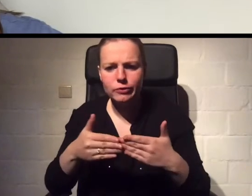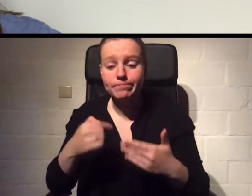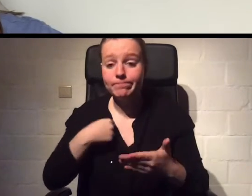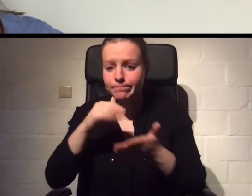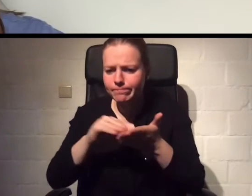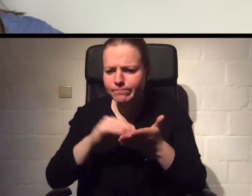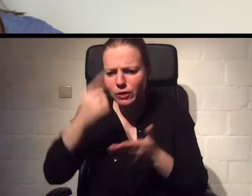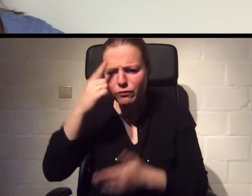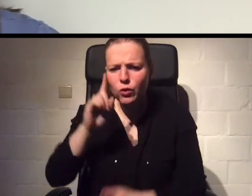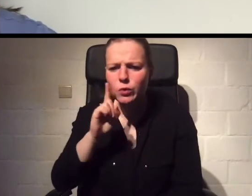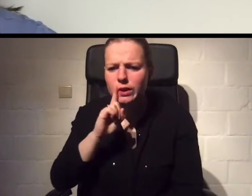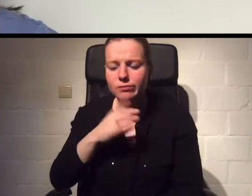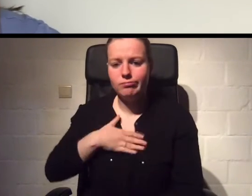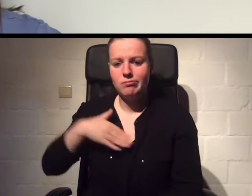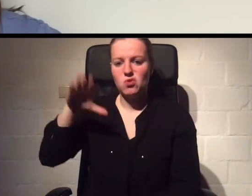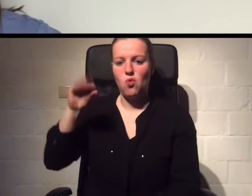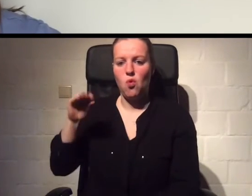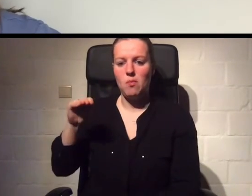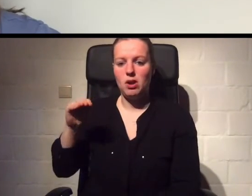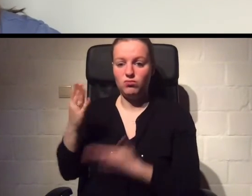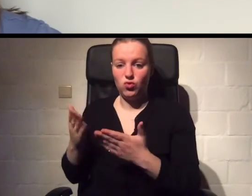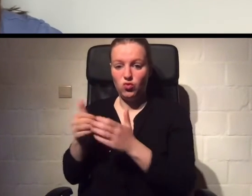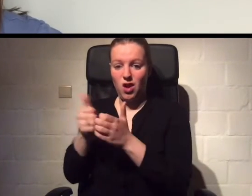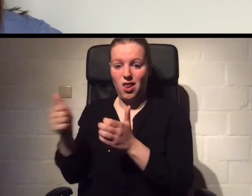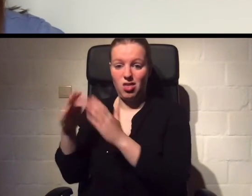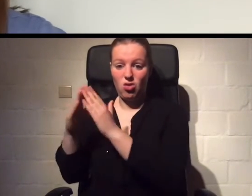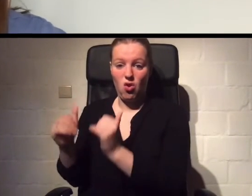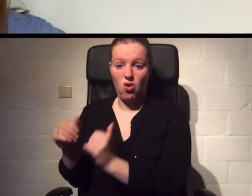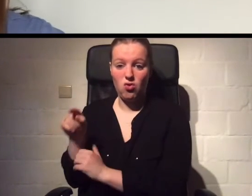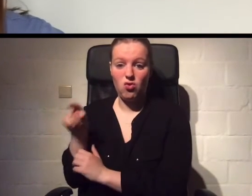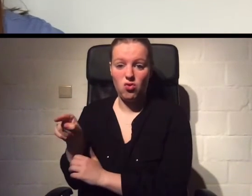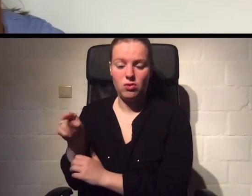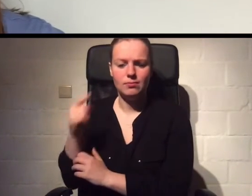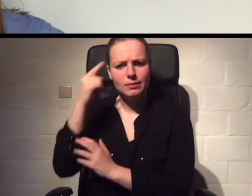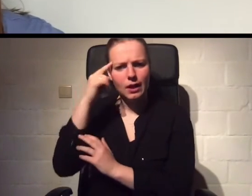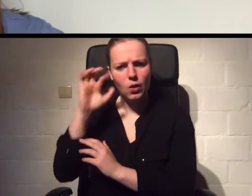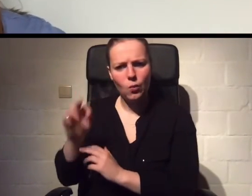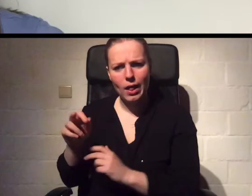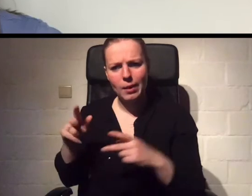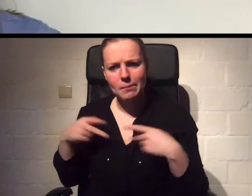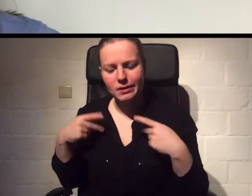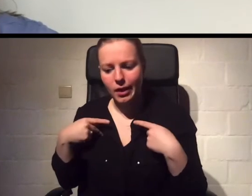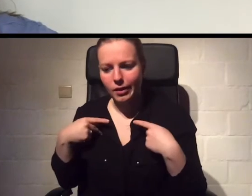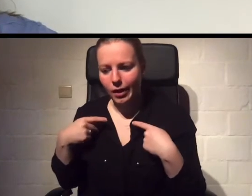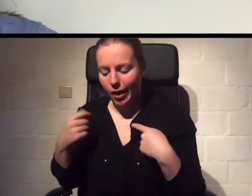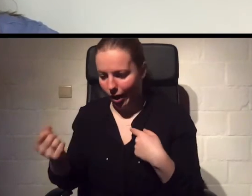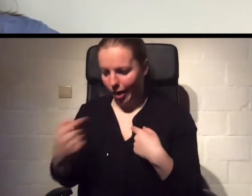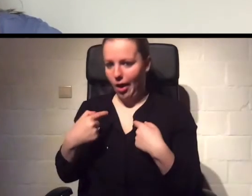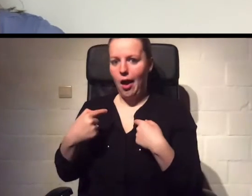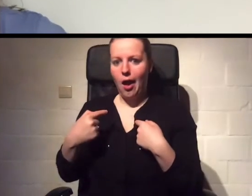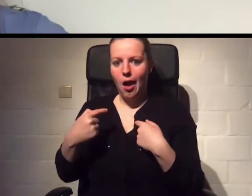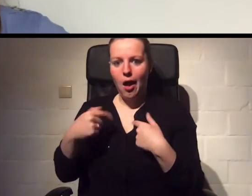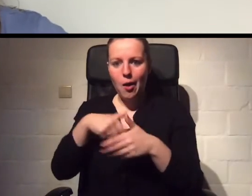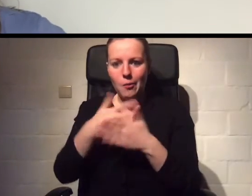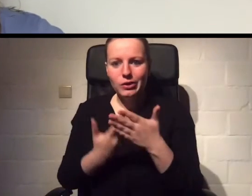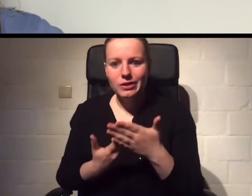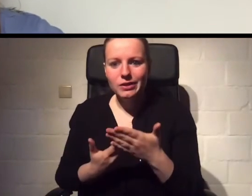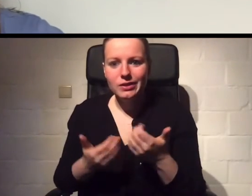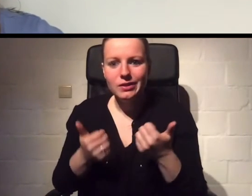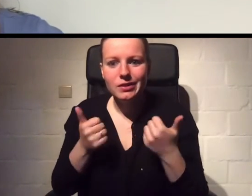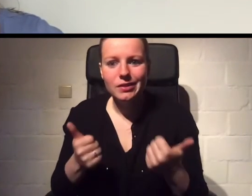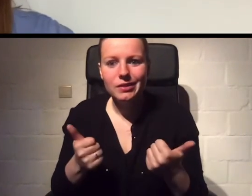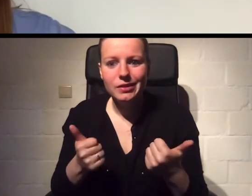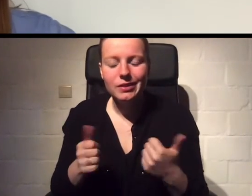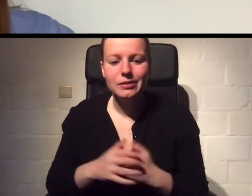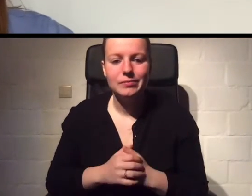gedicht schrijven voor mijn moekie, want ze zit alleen nu en ik denk dat ze het wel leuk zal vinden als ze een berichtje aankrijgt met zo'n fijn gedicht